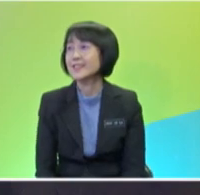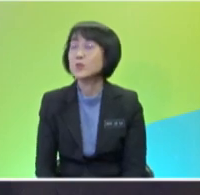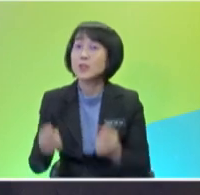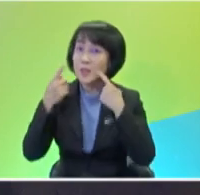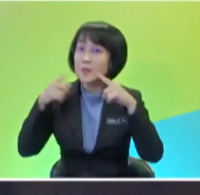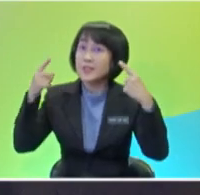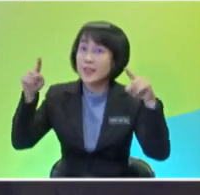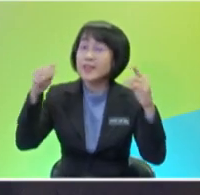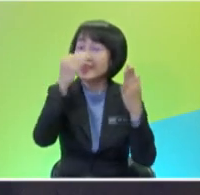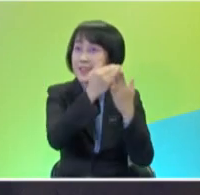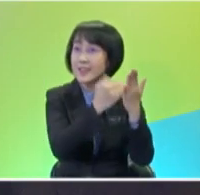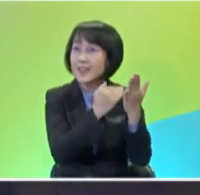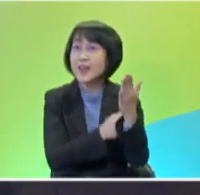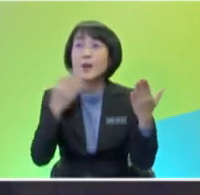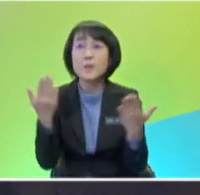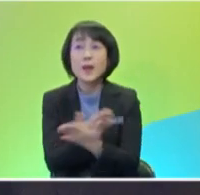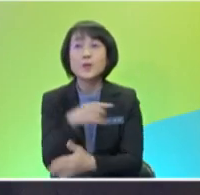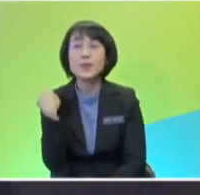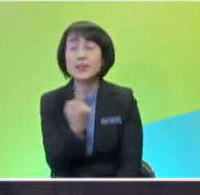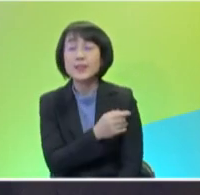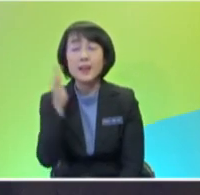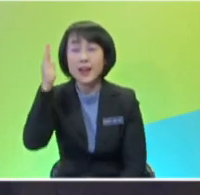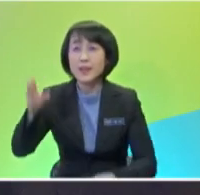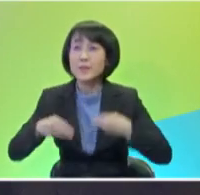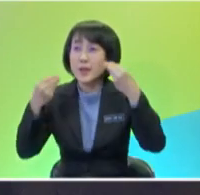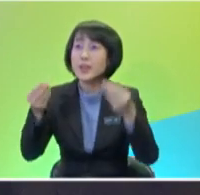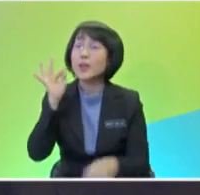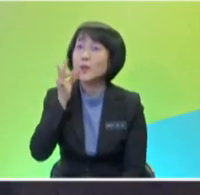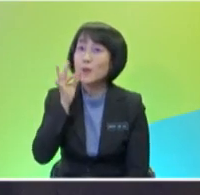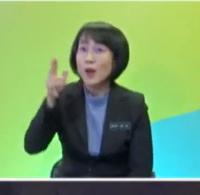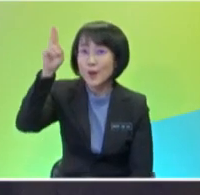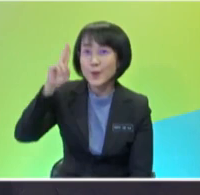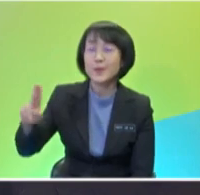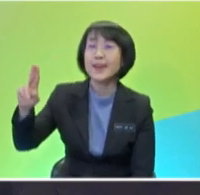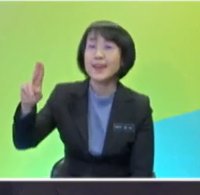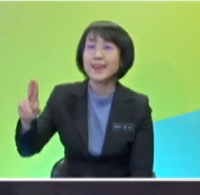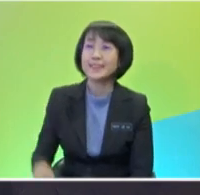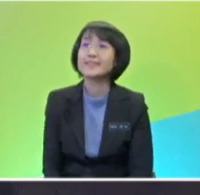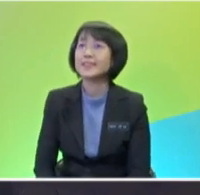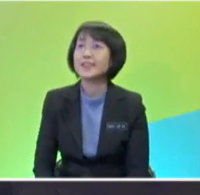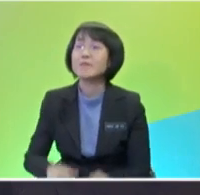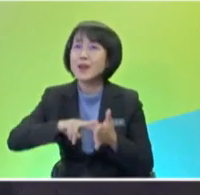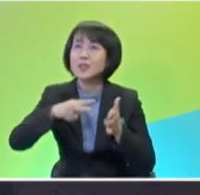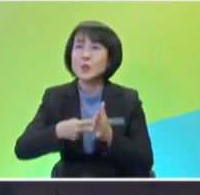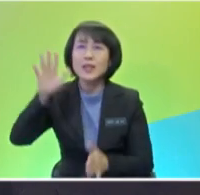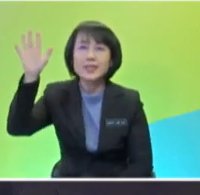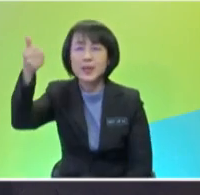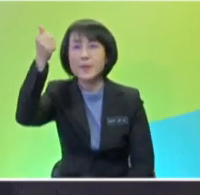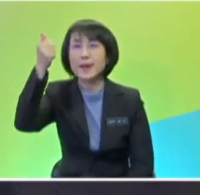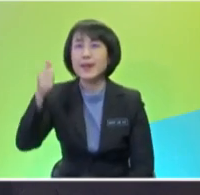baru kita akan bagi buah hormat maknanya dia telah mencapai pembelajaran tersebut